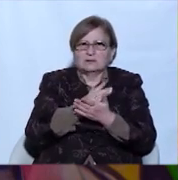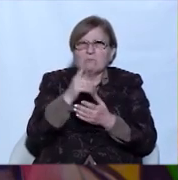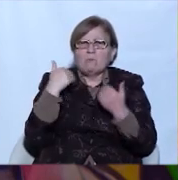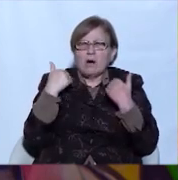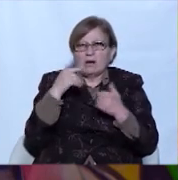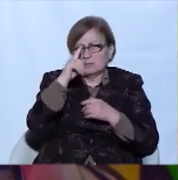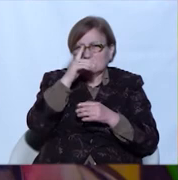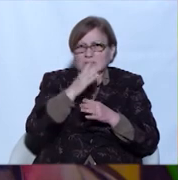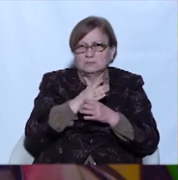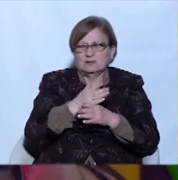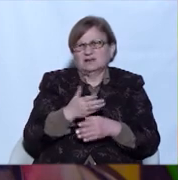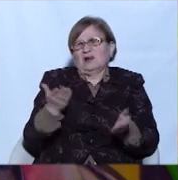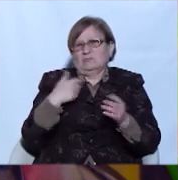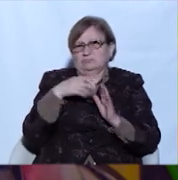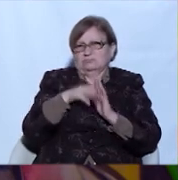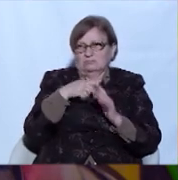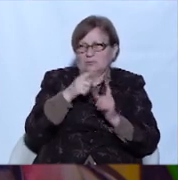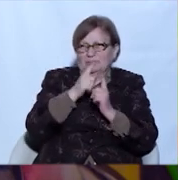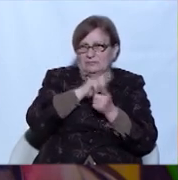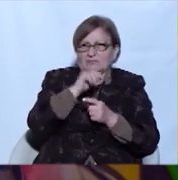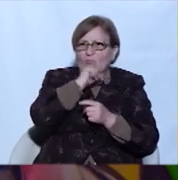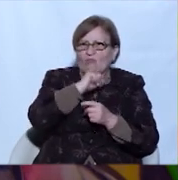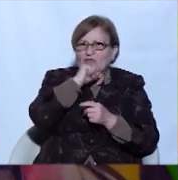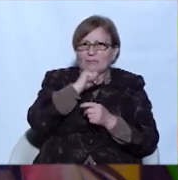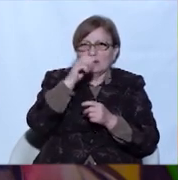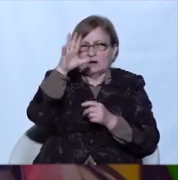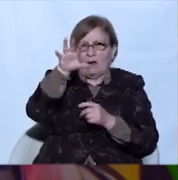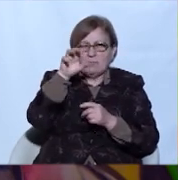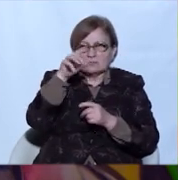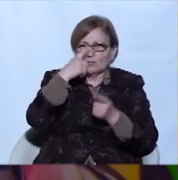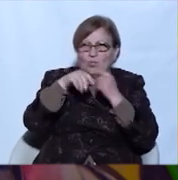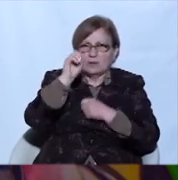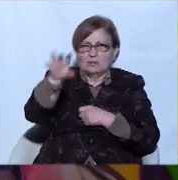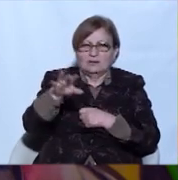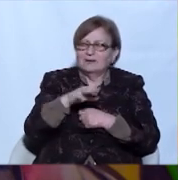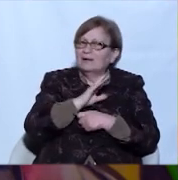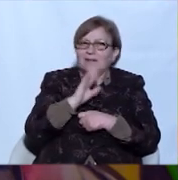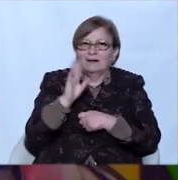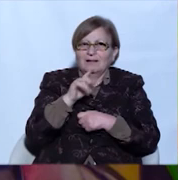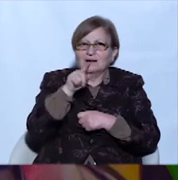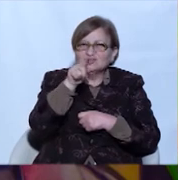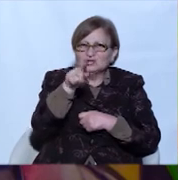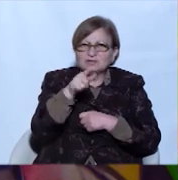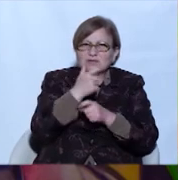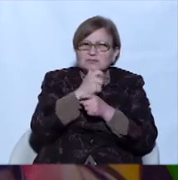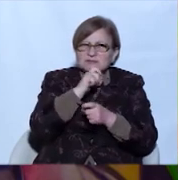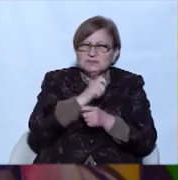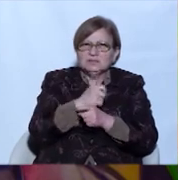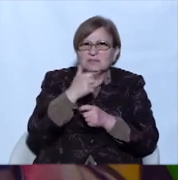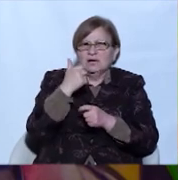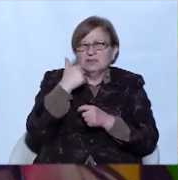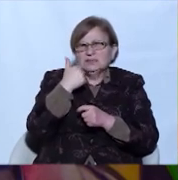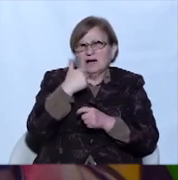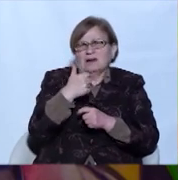ჩავიდინე ასეთი ფოტოაპარატი მოვიპარე და ვერც დავაბრუნე უკანო ეს ამოს არაო ეს ეუბნება შენ ძალიან